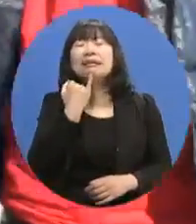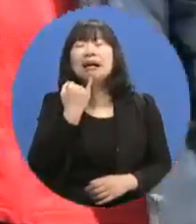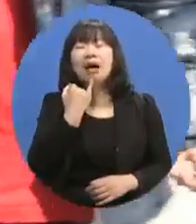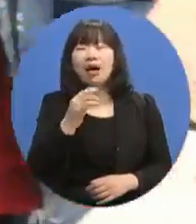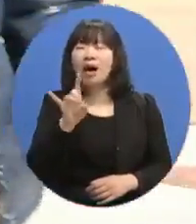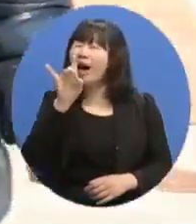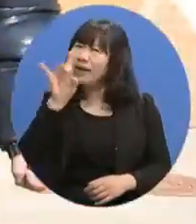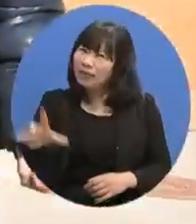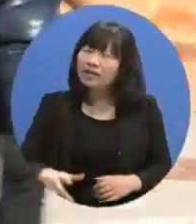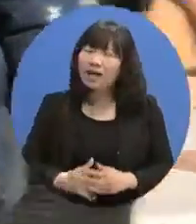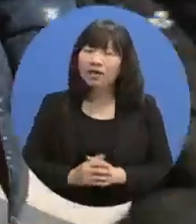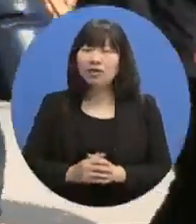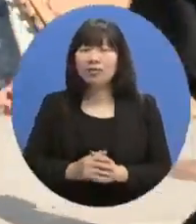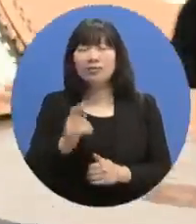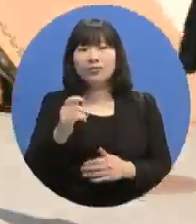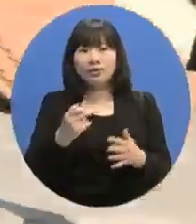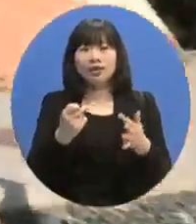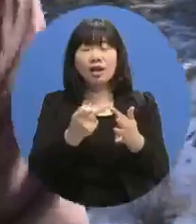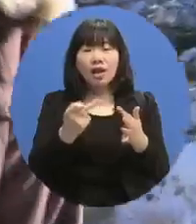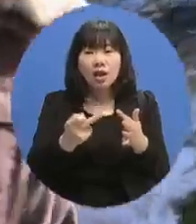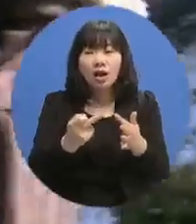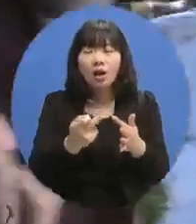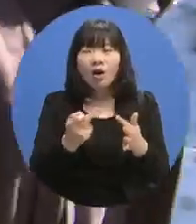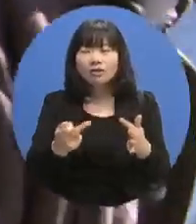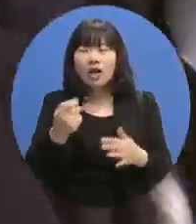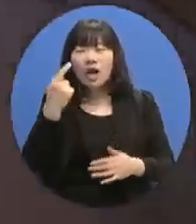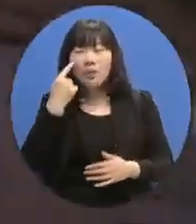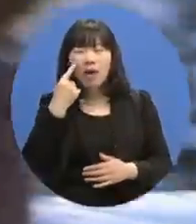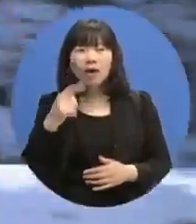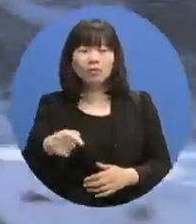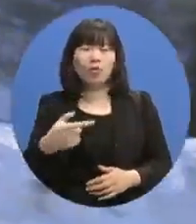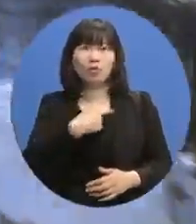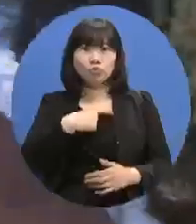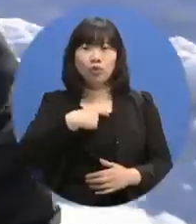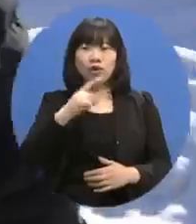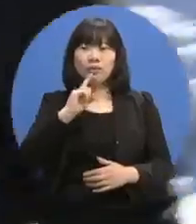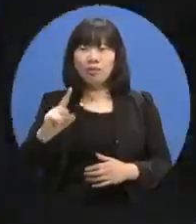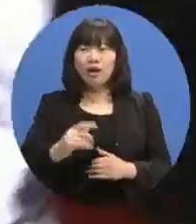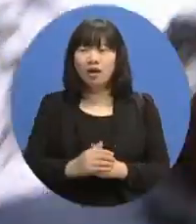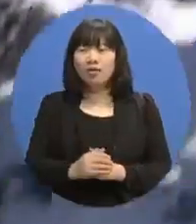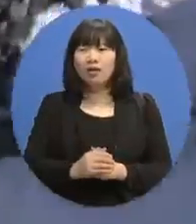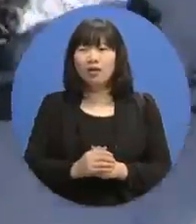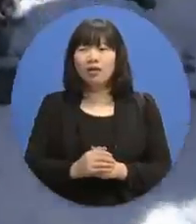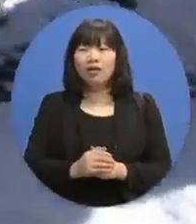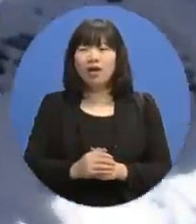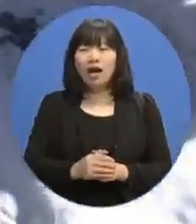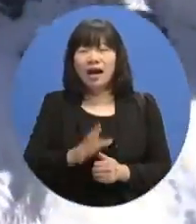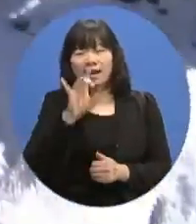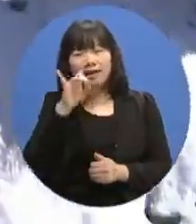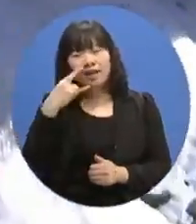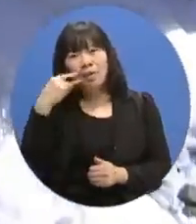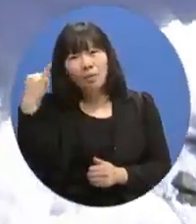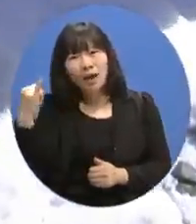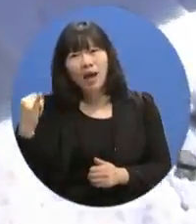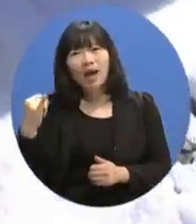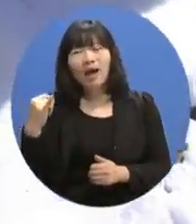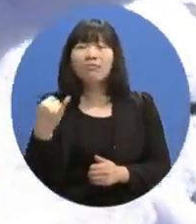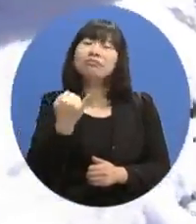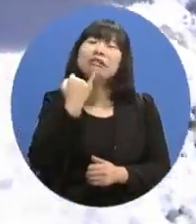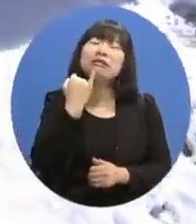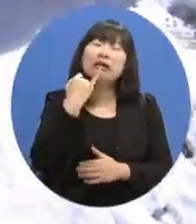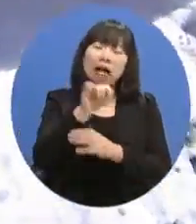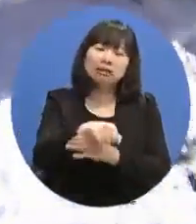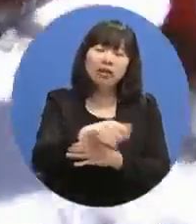안 된다고. 고야도 좀 잘라봐. 아, 너무 위험하다니까. 말리는 엄마. 해보라는